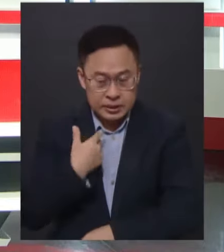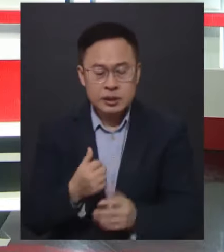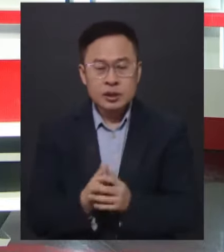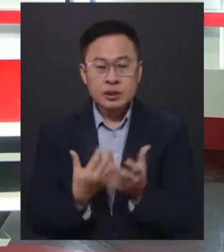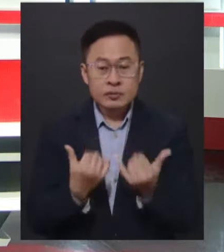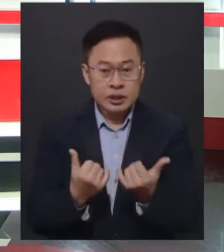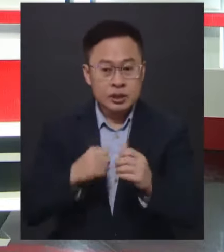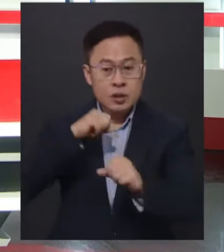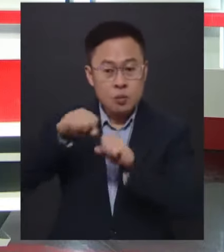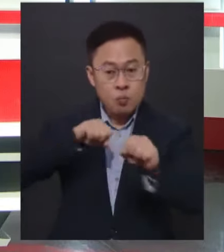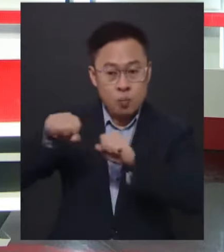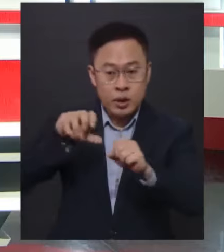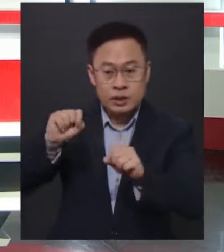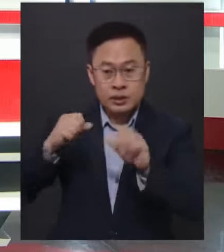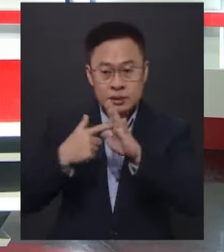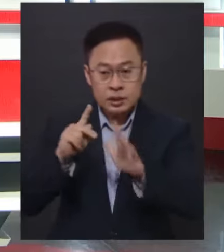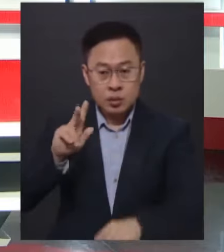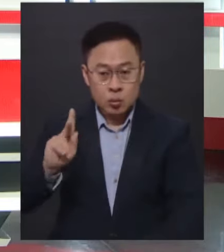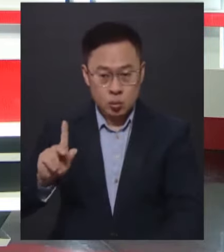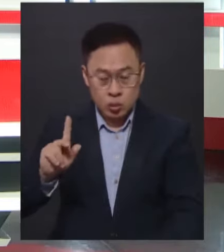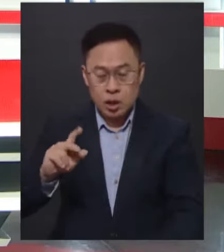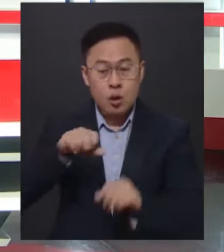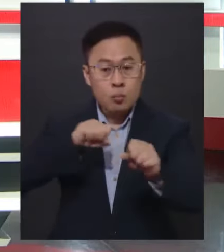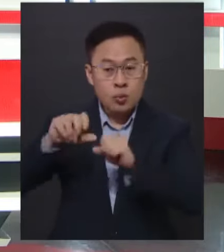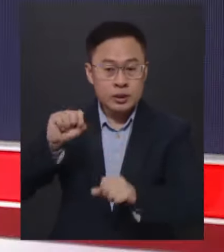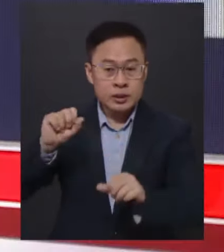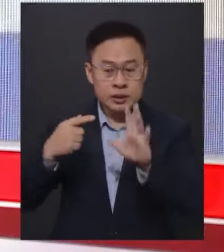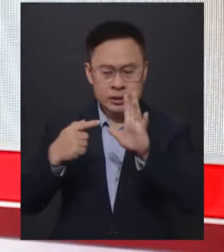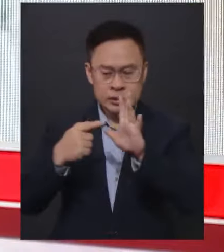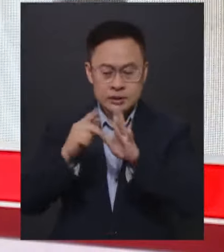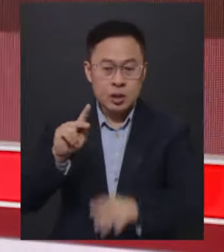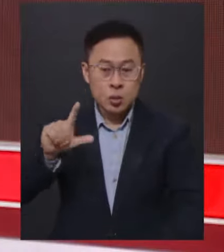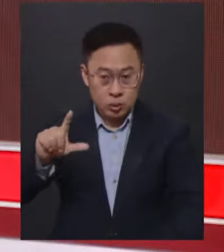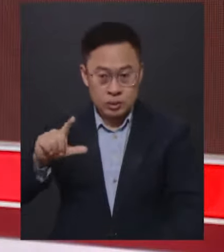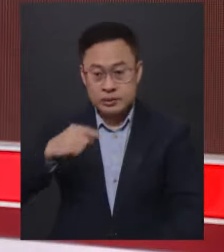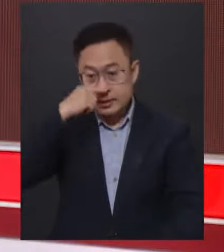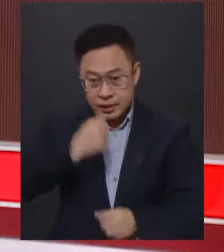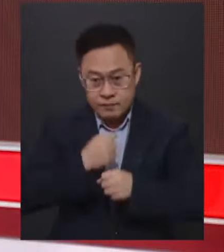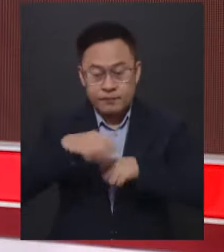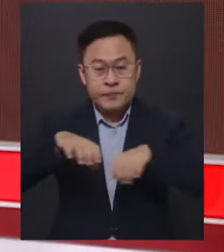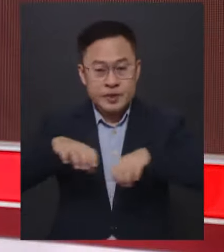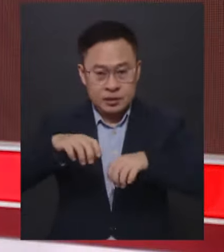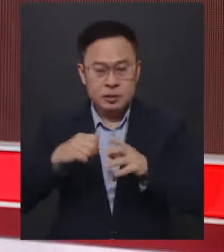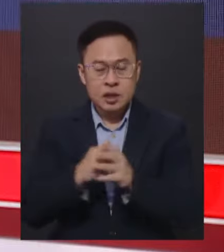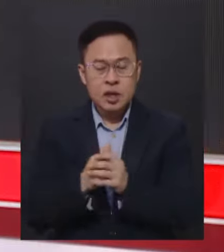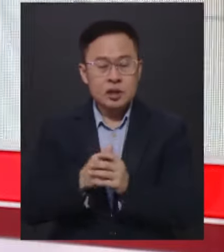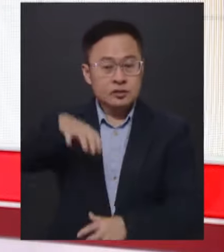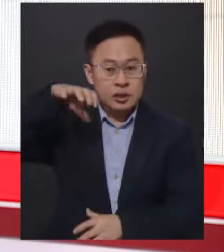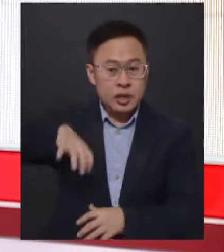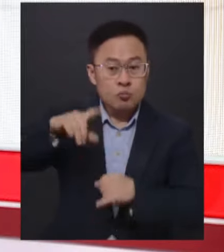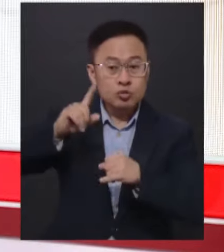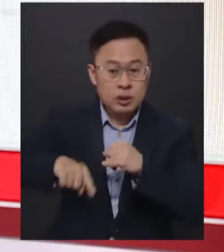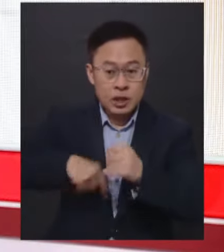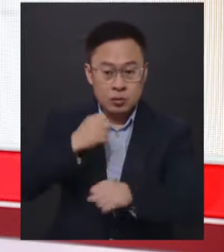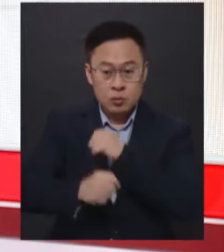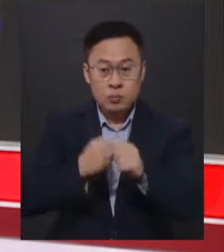ก็คือมวยสากลครับแน่นอนครับสนามสุดท้ายจะมาจัดขึ้นในบ้านเรานะครับที่อินดอร์สเตเดียมหัวหมากก็ไปดูความพร้อมกันหน่อย